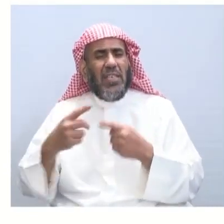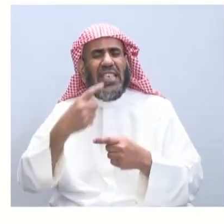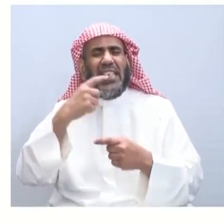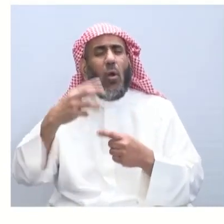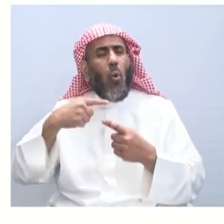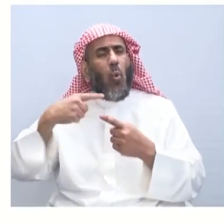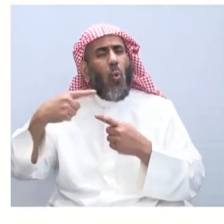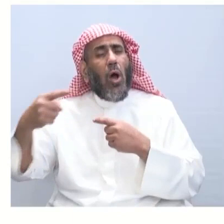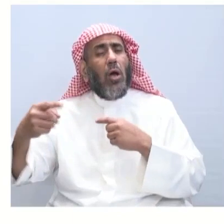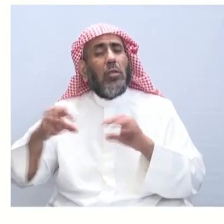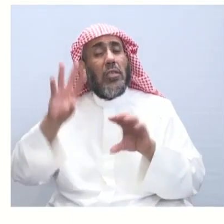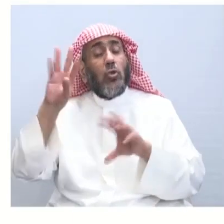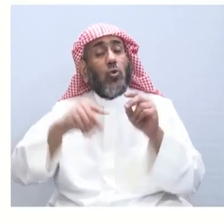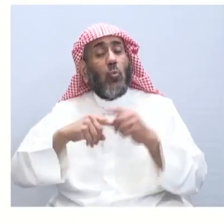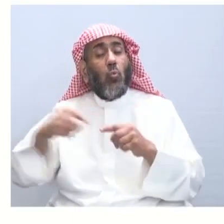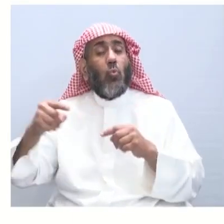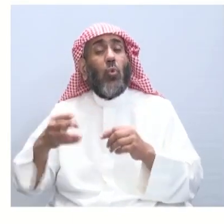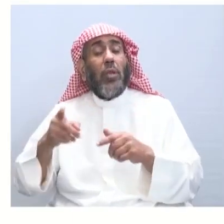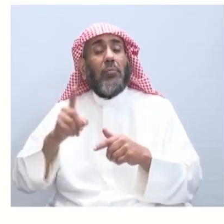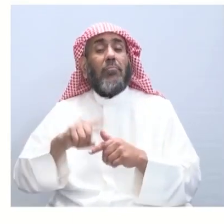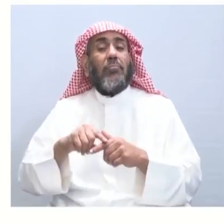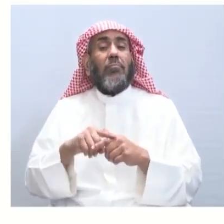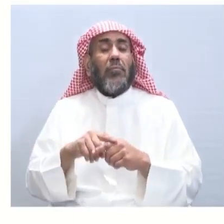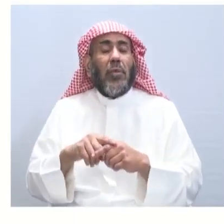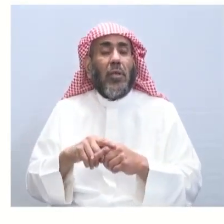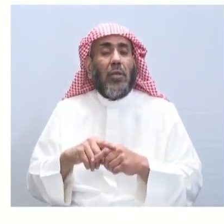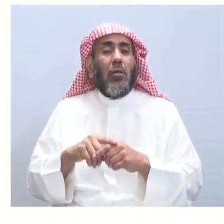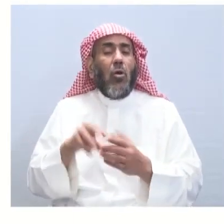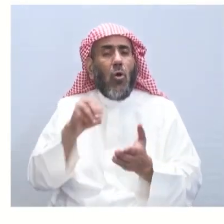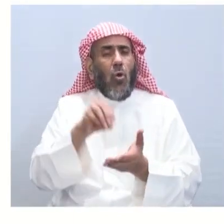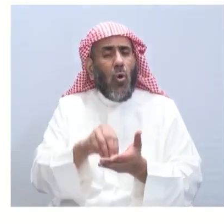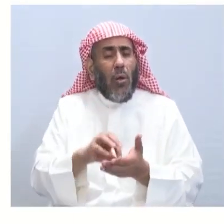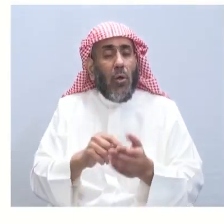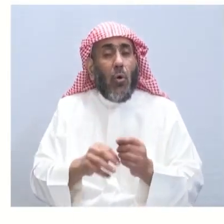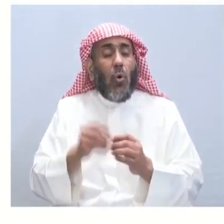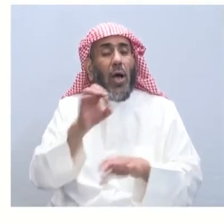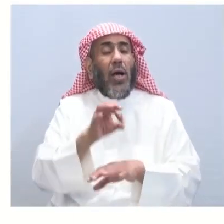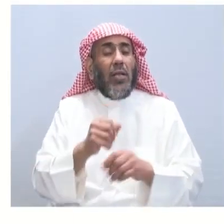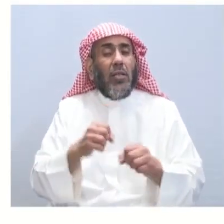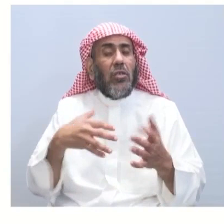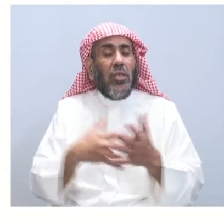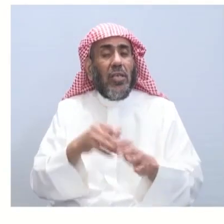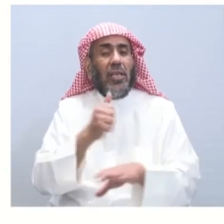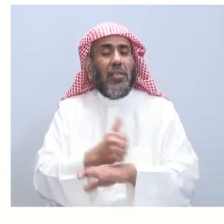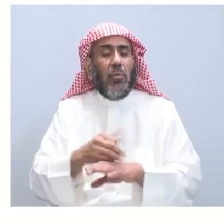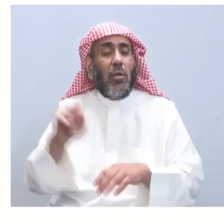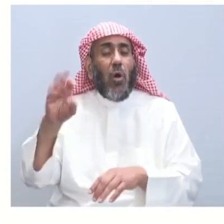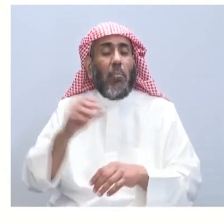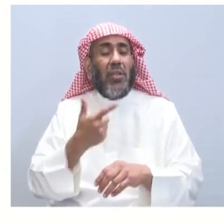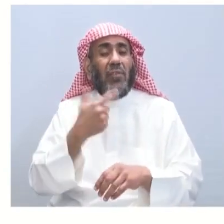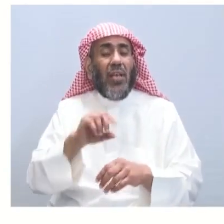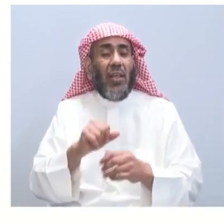سنوات سنوات طويله وايضا لكل مكان او لكل حدث بشخصيه رئيسه مثلا محمد في